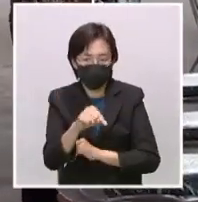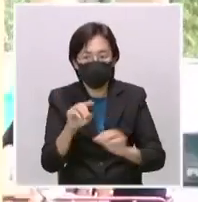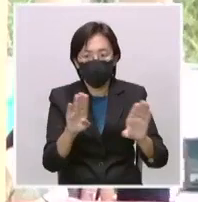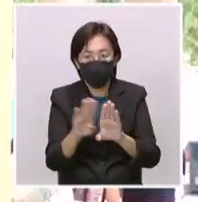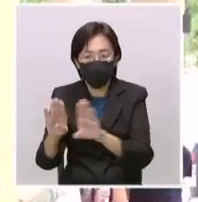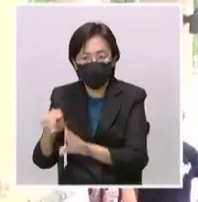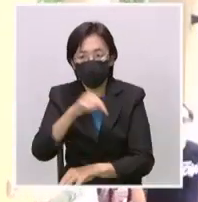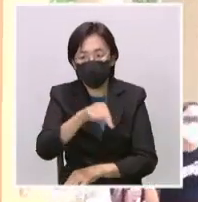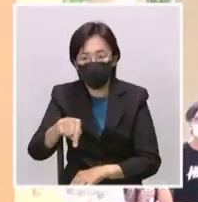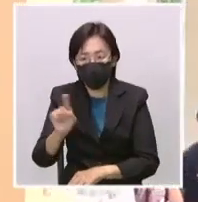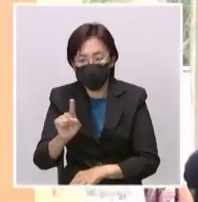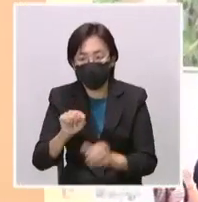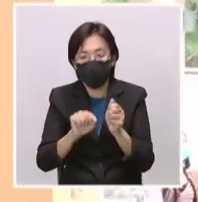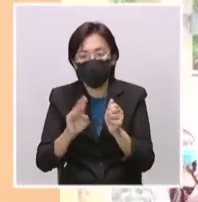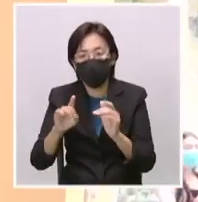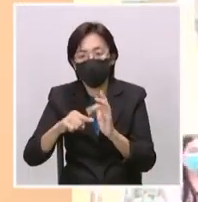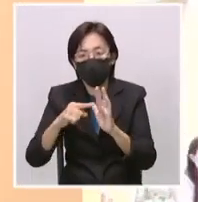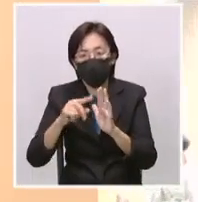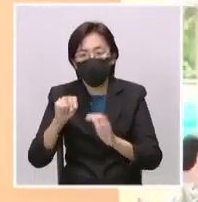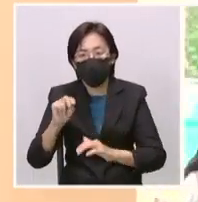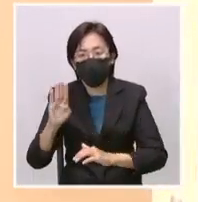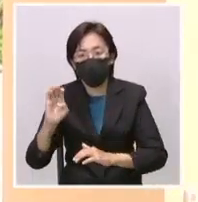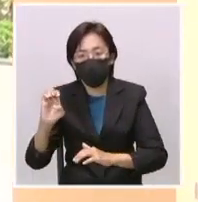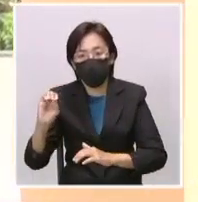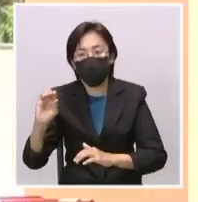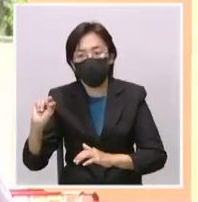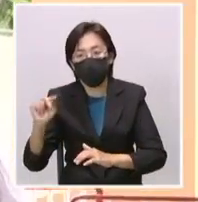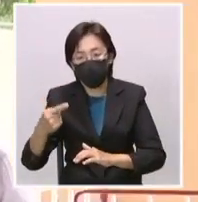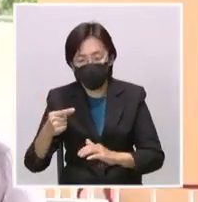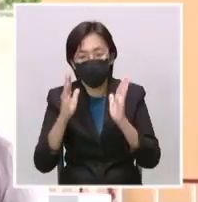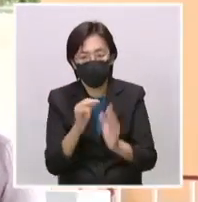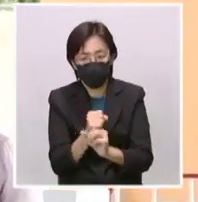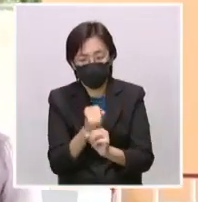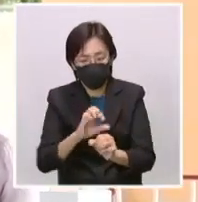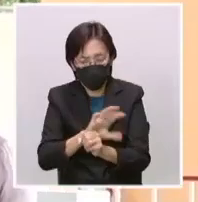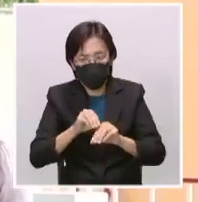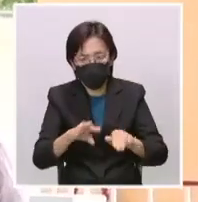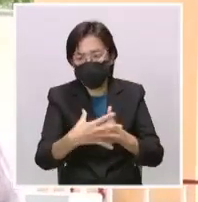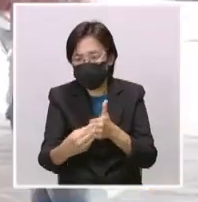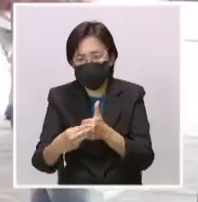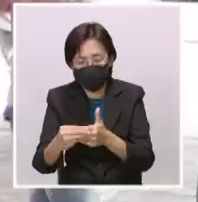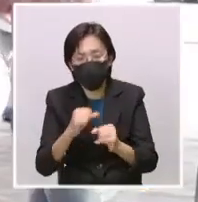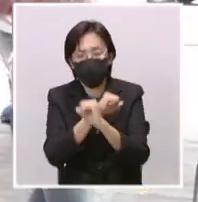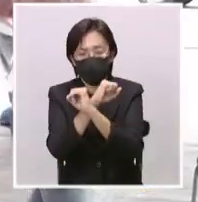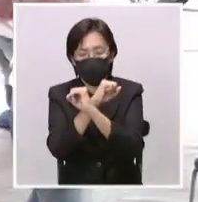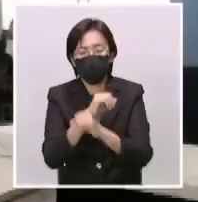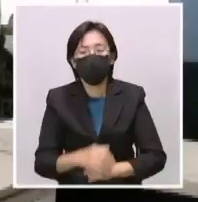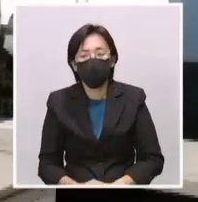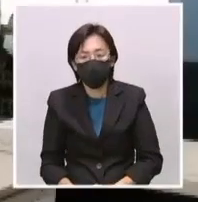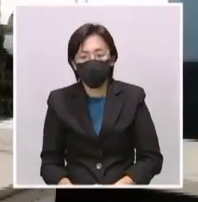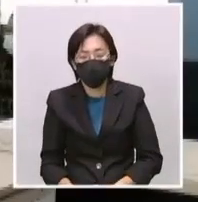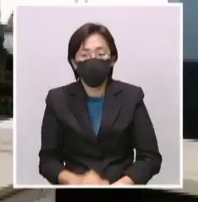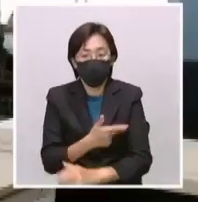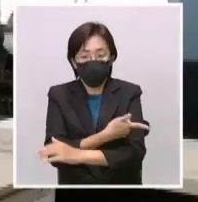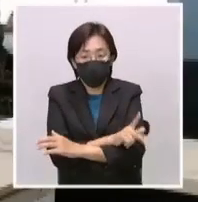2แห่งในอำเภอบ้านบึงเพื่อควบคุมการระบาดในกลุ่มพนักงานครับส่วนที่ภูเก็ตนะครับผู้ว่าราช